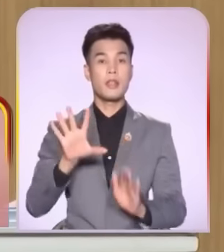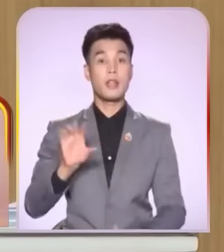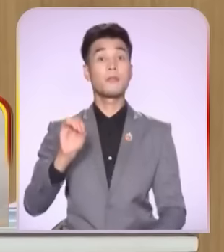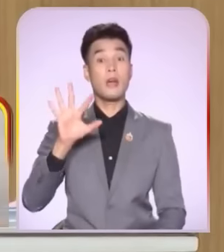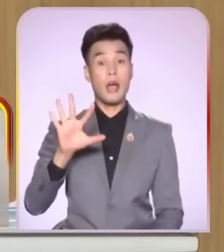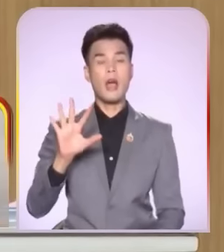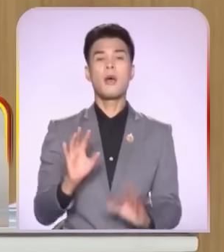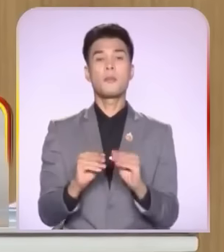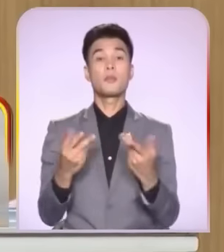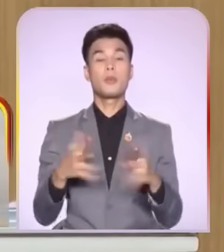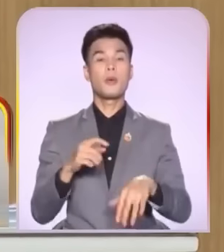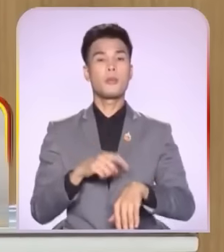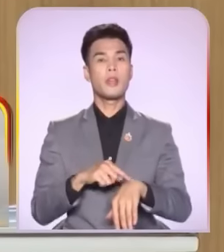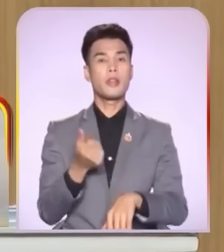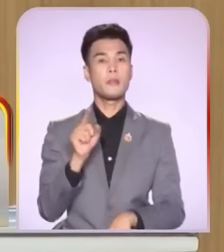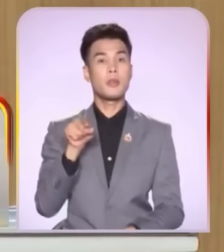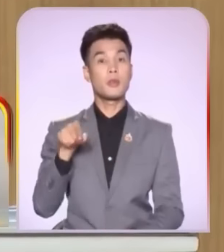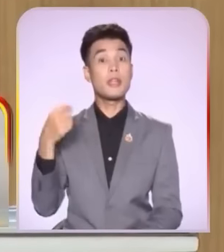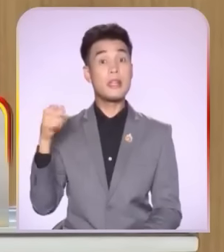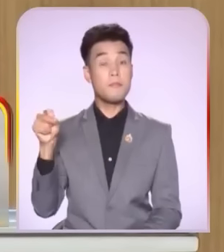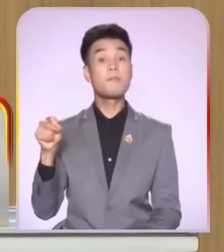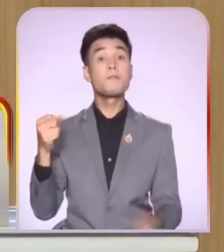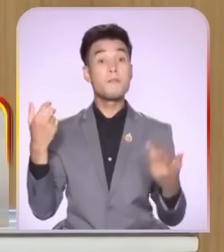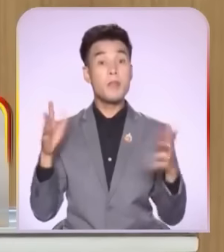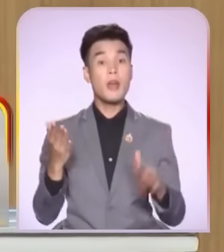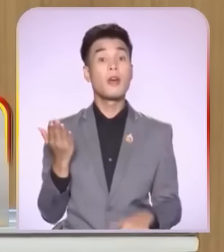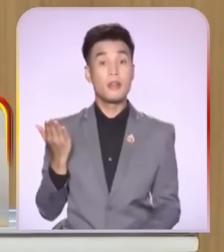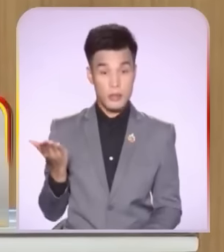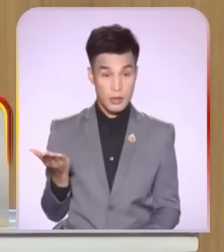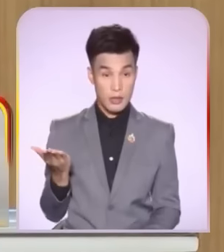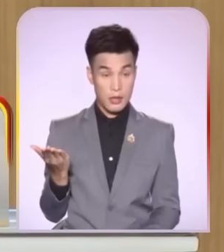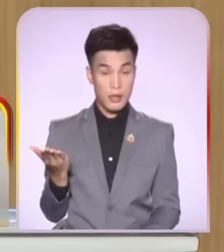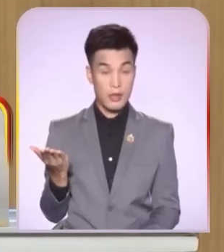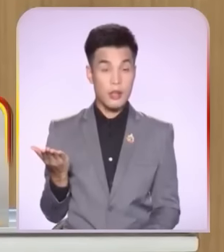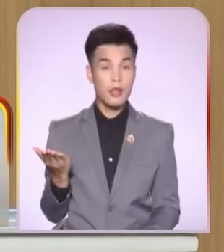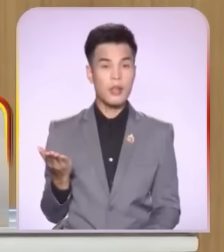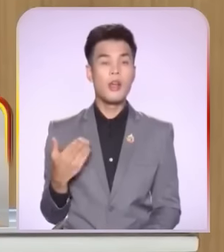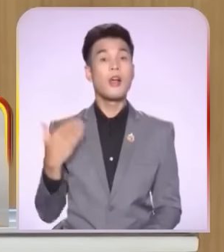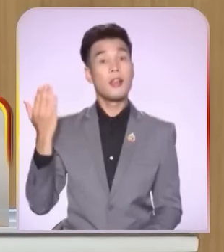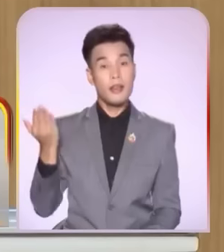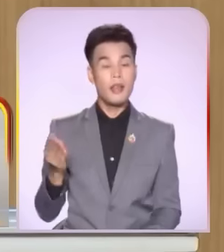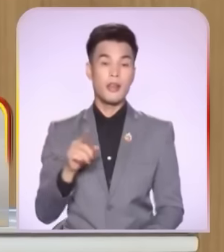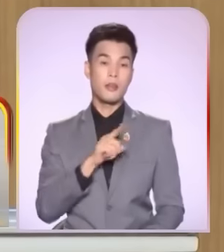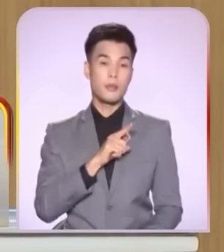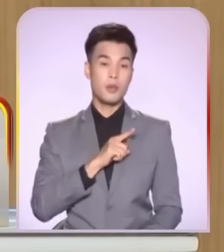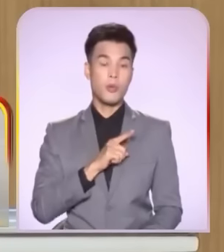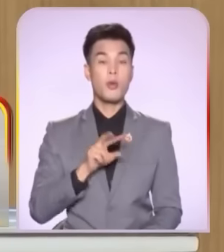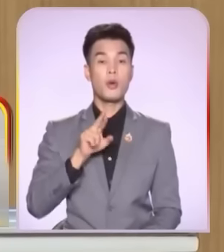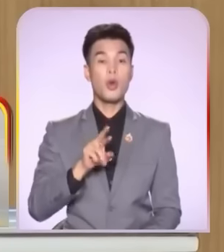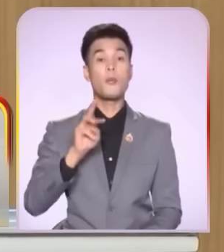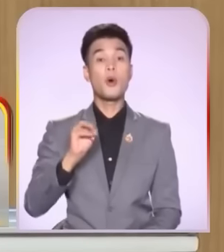ซึ่งหลังการประชุมเวลา 11:10 นโดยประมาณนะครับคุณจุลพันธ์อมรวิวัฒน์คือท่านนี้แหละครับท่านนี้เป็นรักษาการรัฐมน